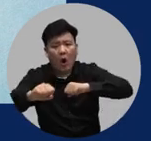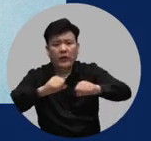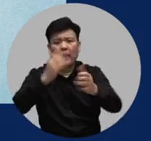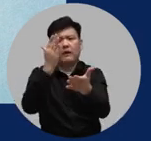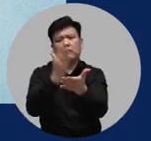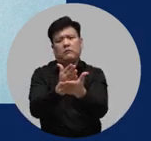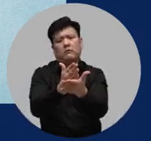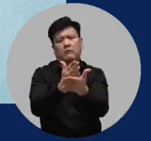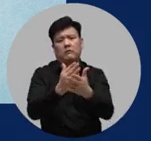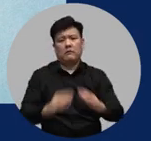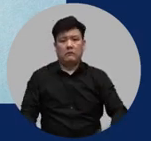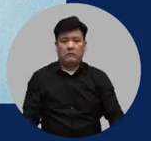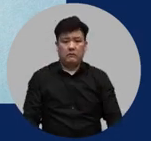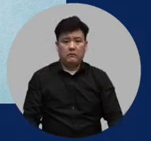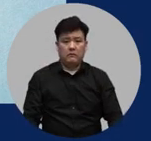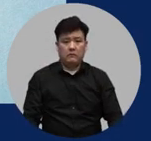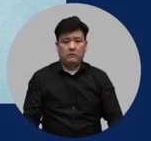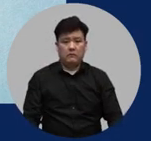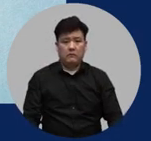하지 않아야 합니다.